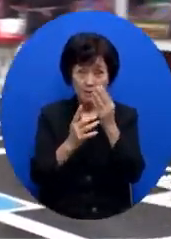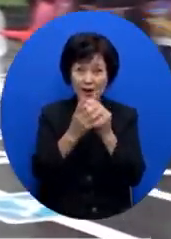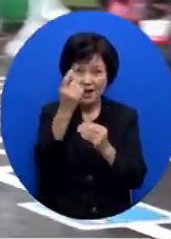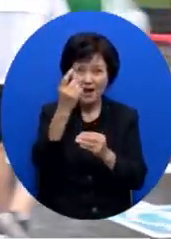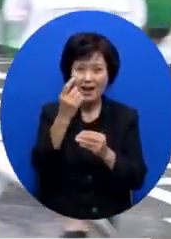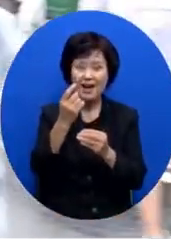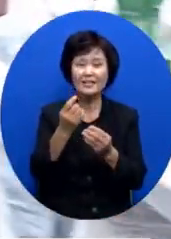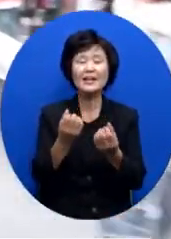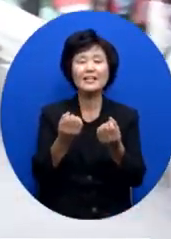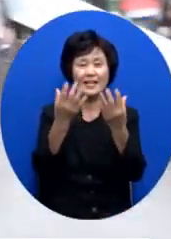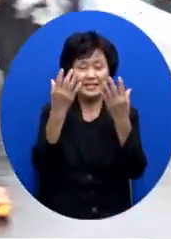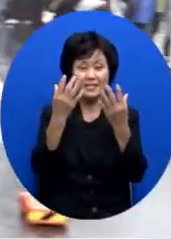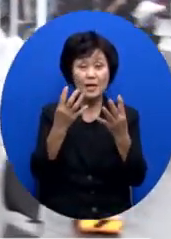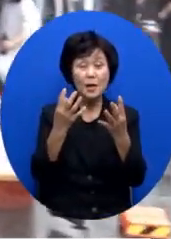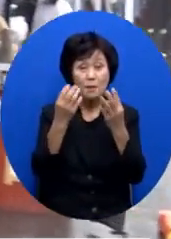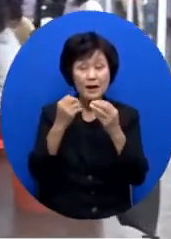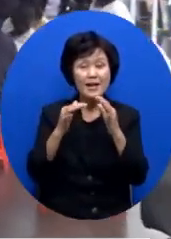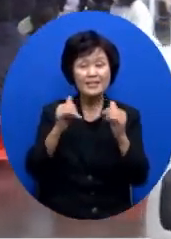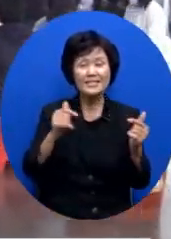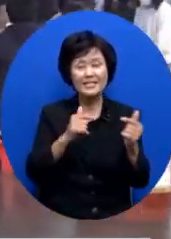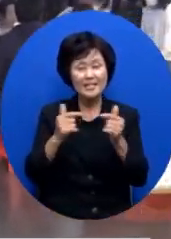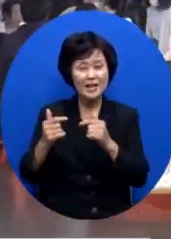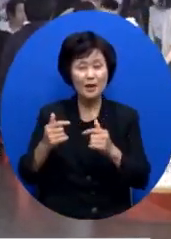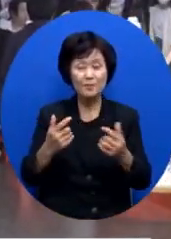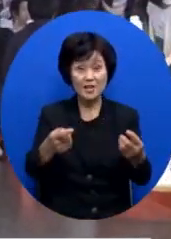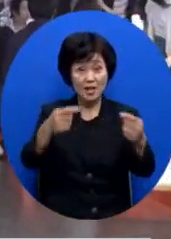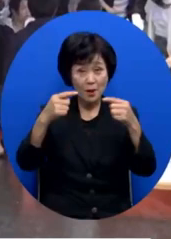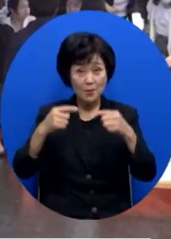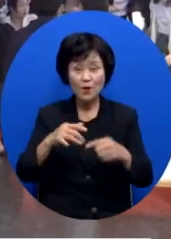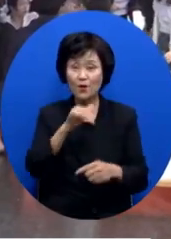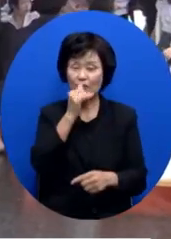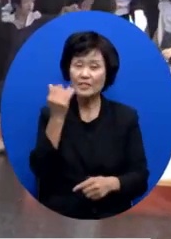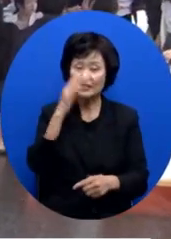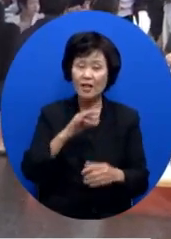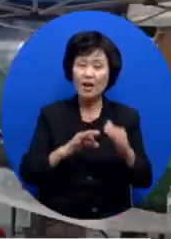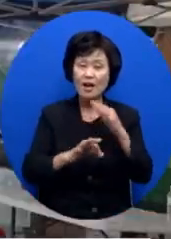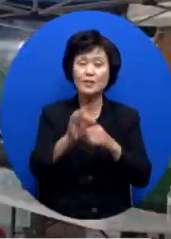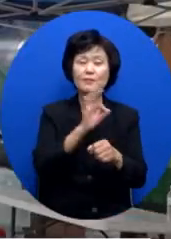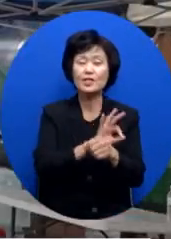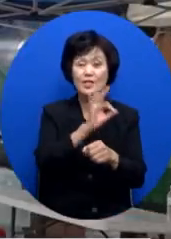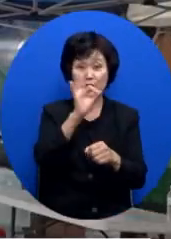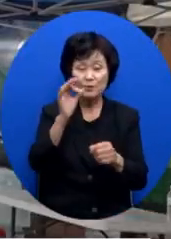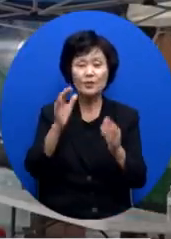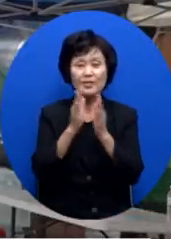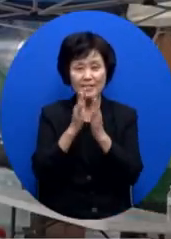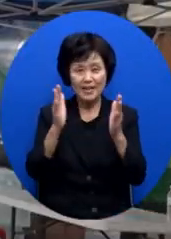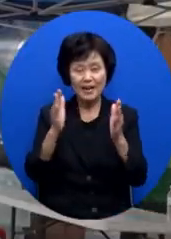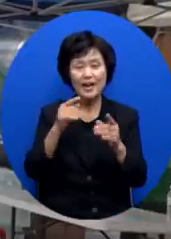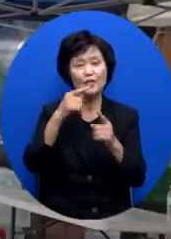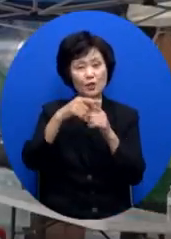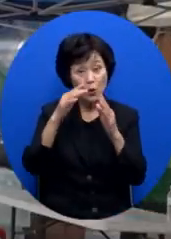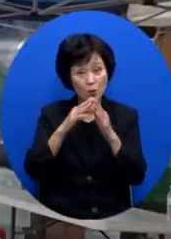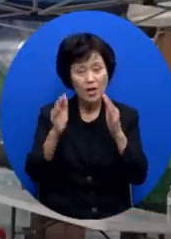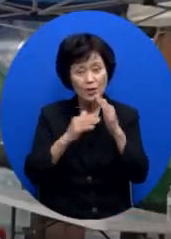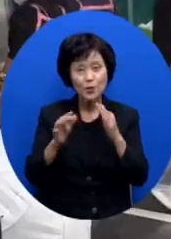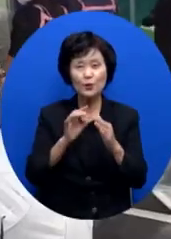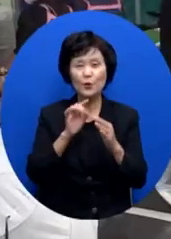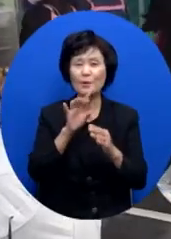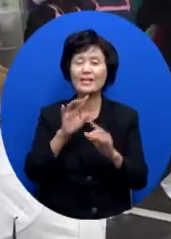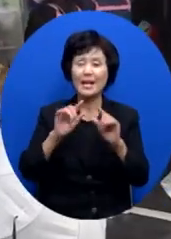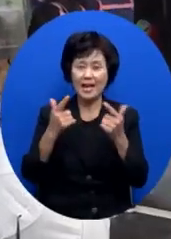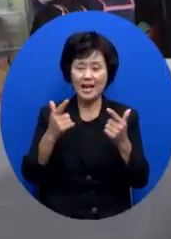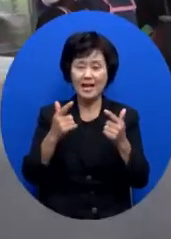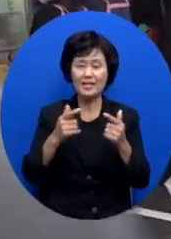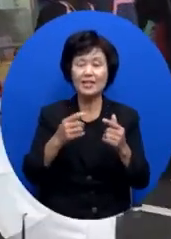많은 분들이 잔치를 즐기고 계시는데요. 오늘 아침 10시부터 시작한 프로그램에 연세중앙교회 성도뿐만 아니라 동네